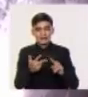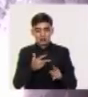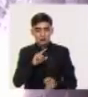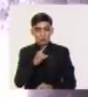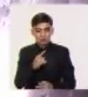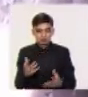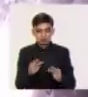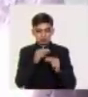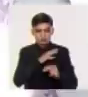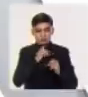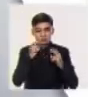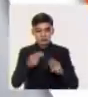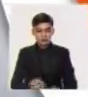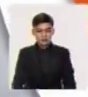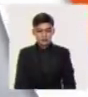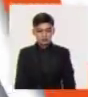удалось уцелеть?